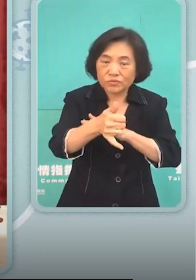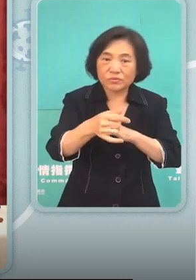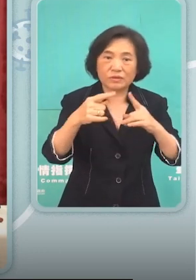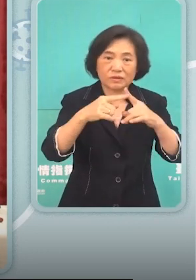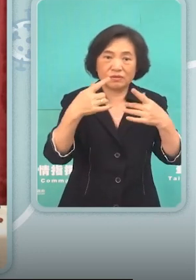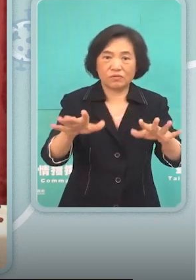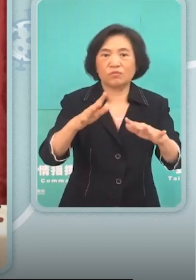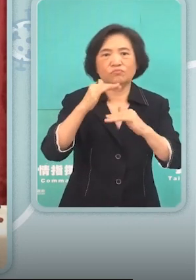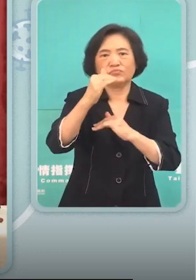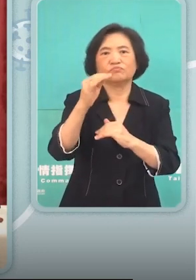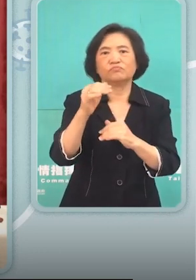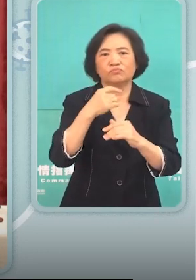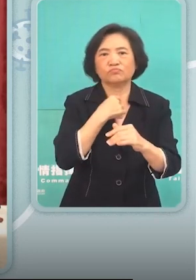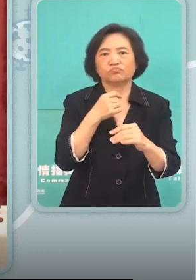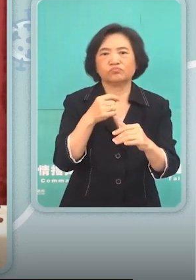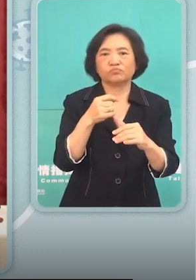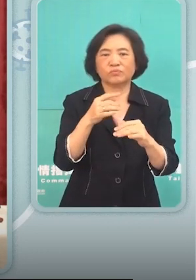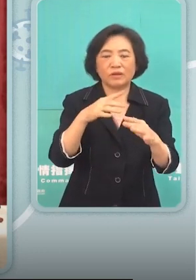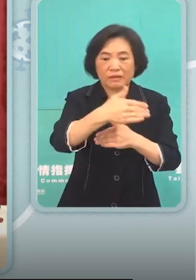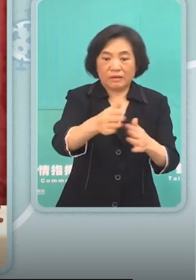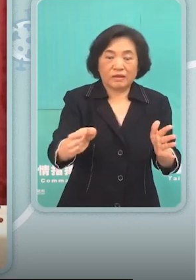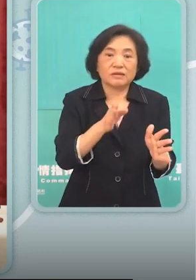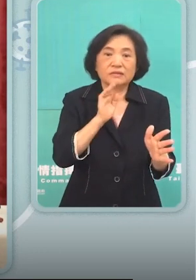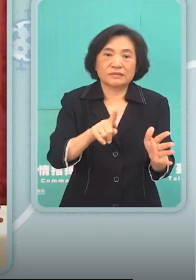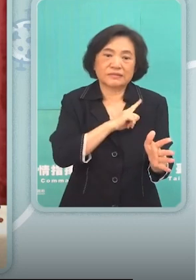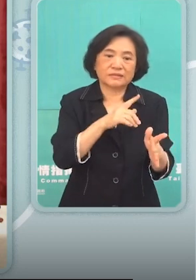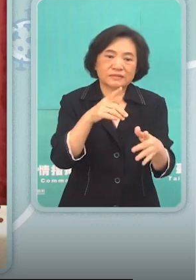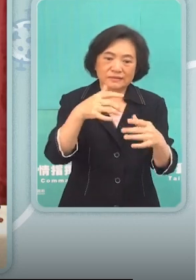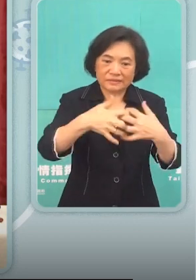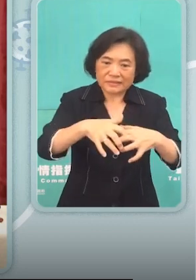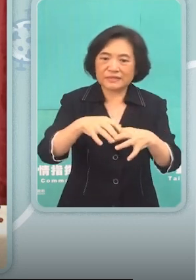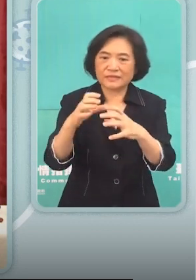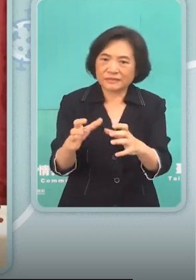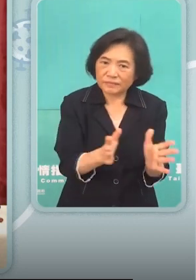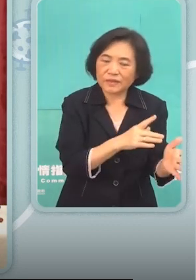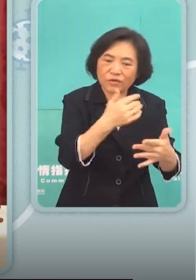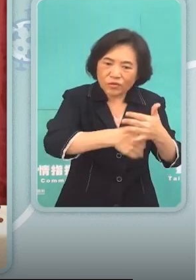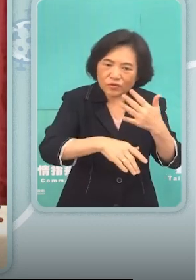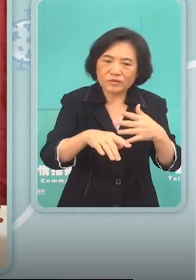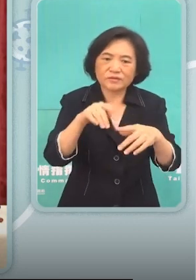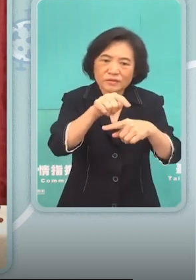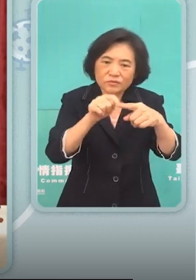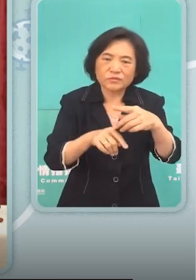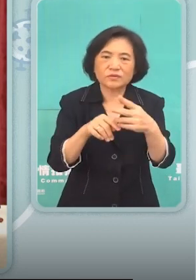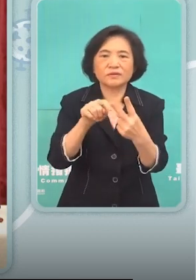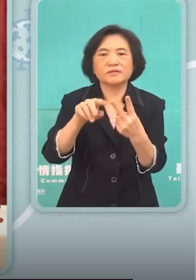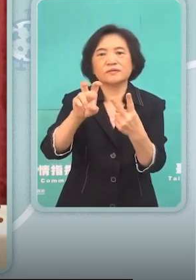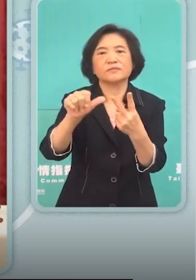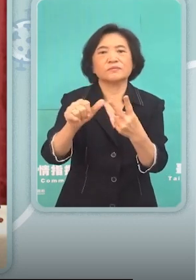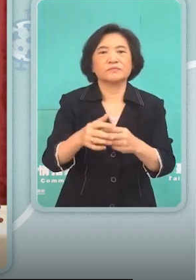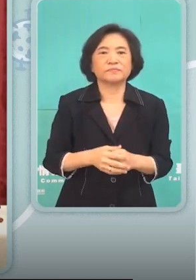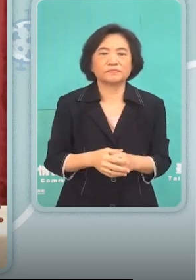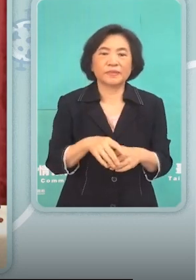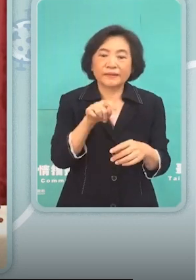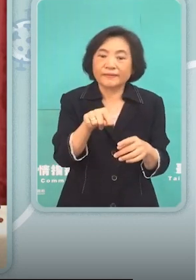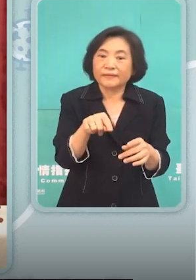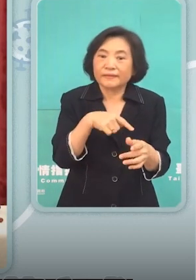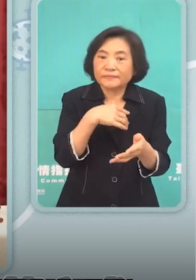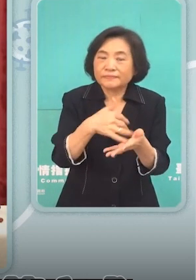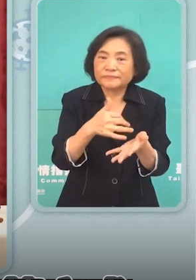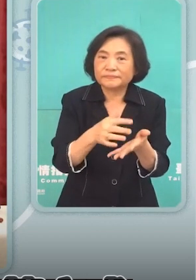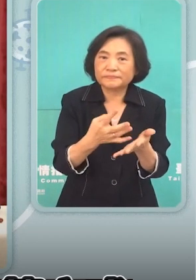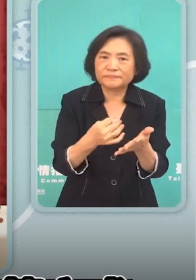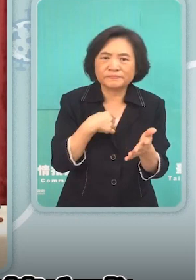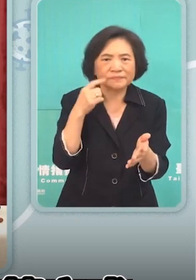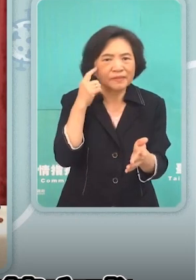个依中央指引，以据点面积扣除你的固定设备设施之后，除以2.25平方公里计算。那这个部分我们也特别